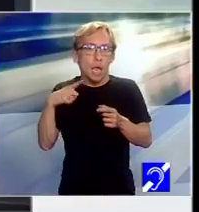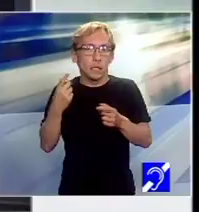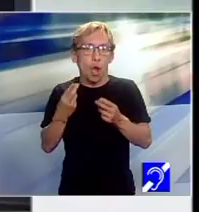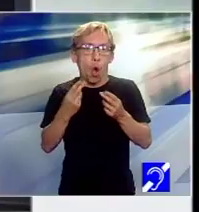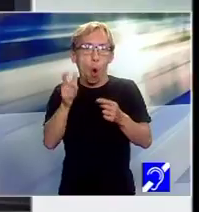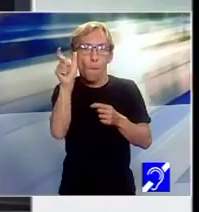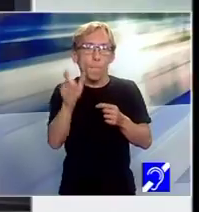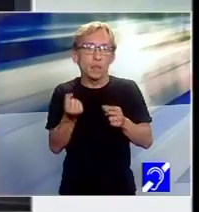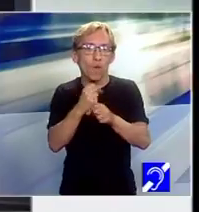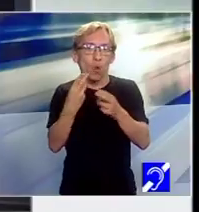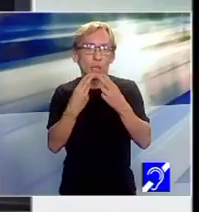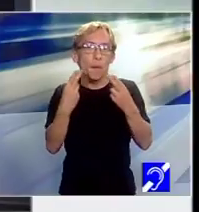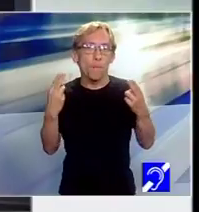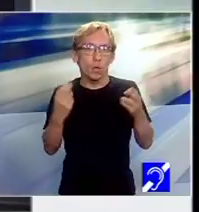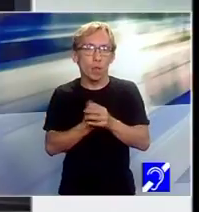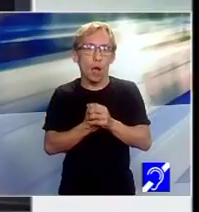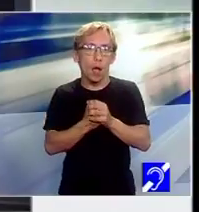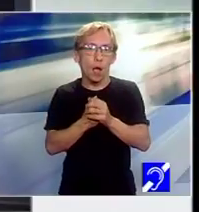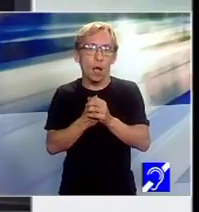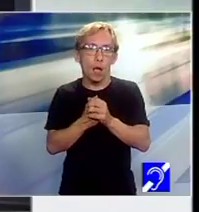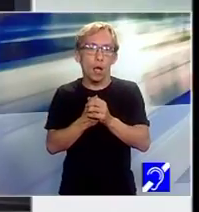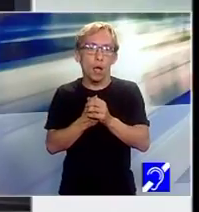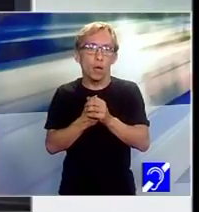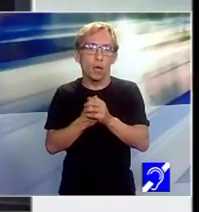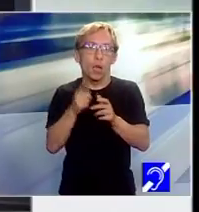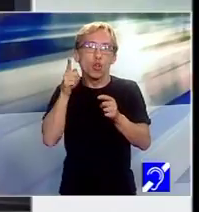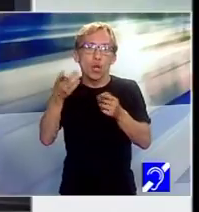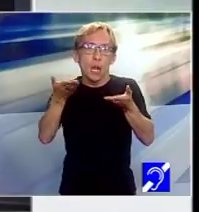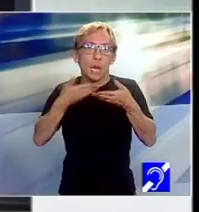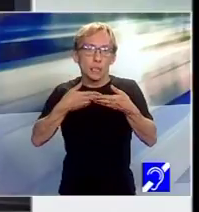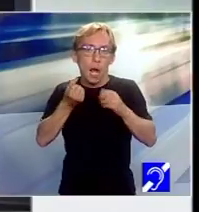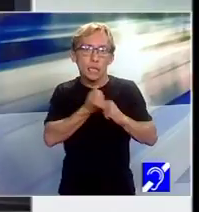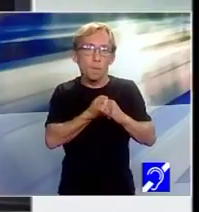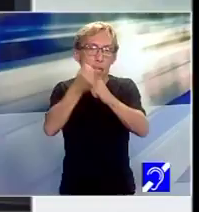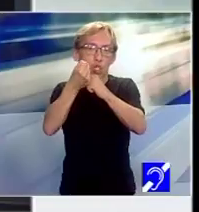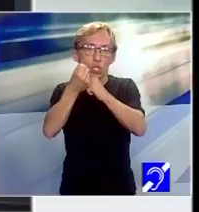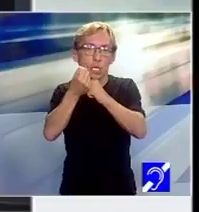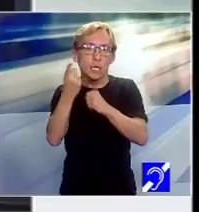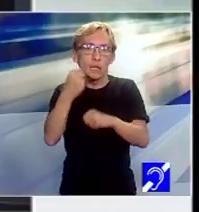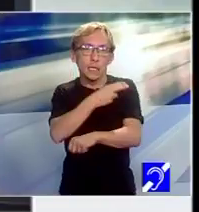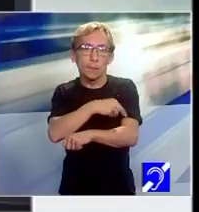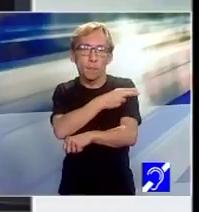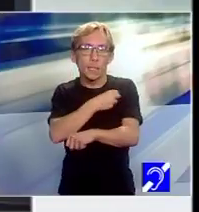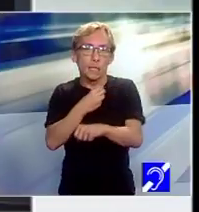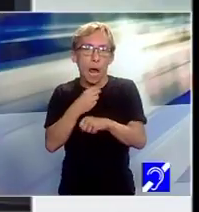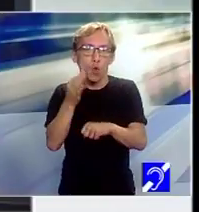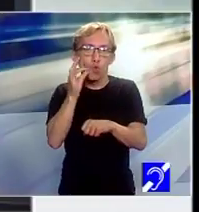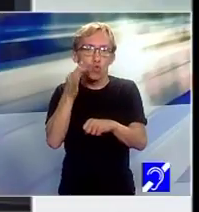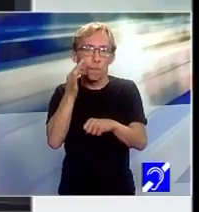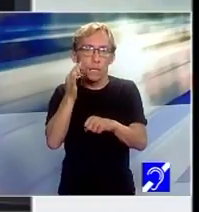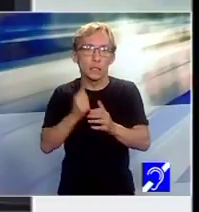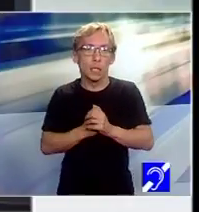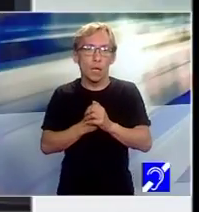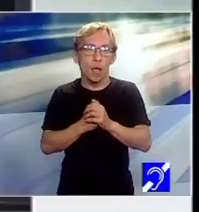și oferă tot sprijinul de care are nevoie sănătatea din Bistrița Năsăud. Ceea ce a zăzut blocul la operator,